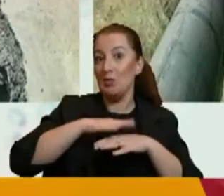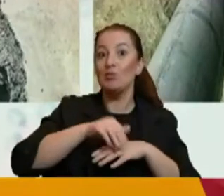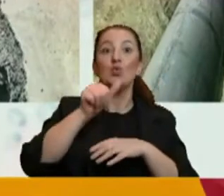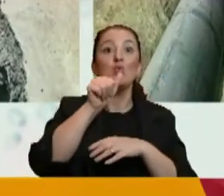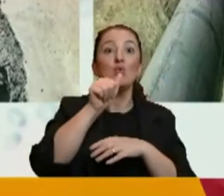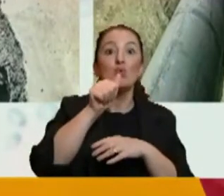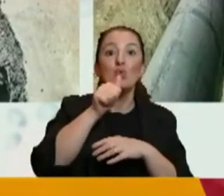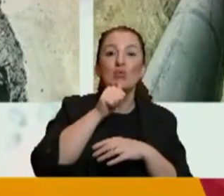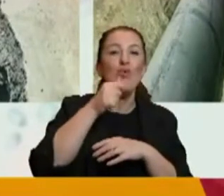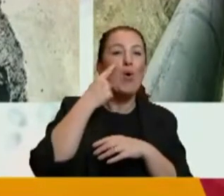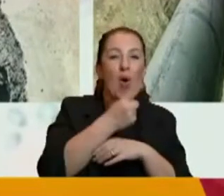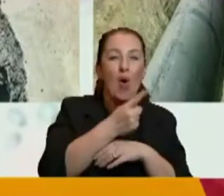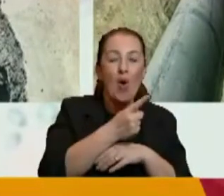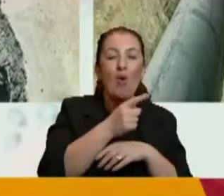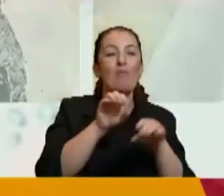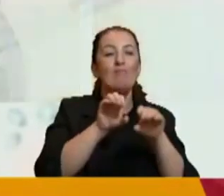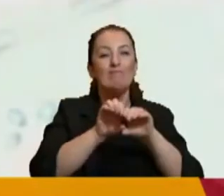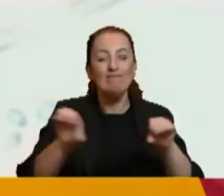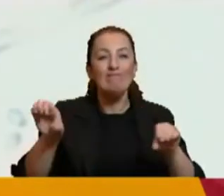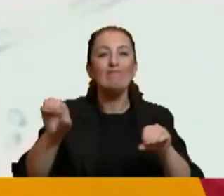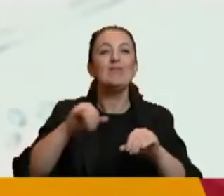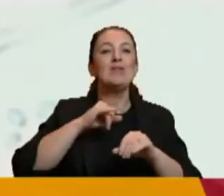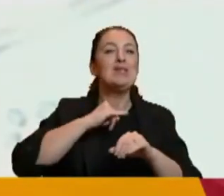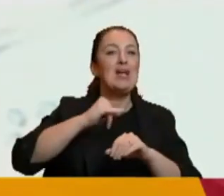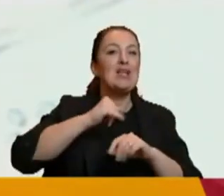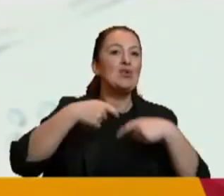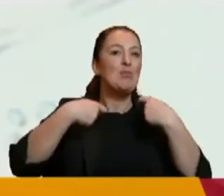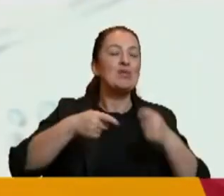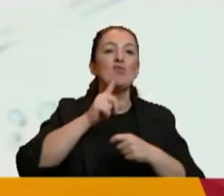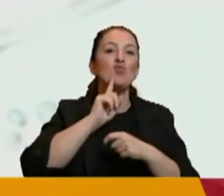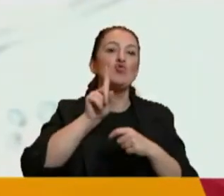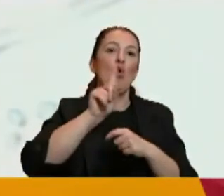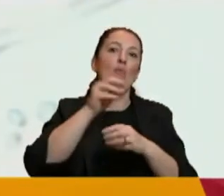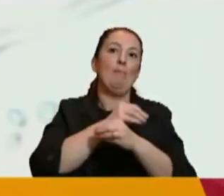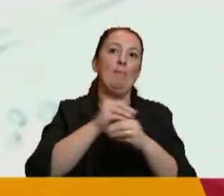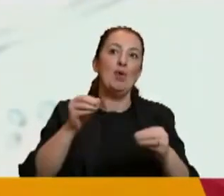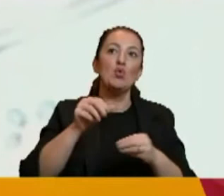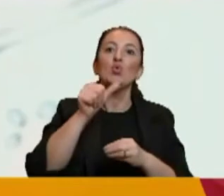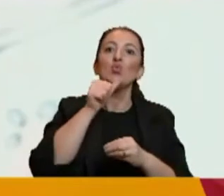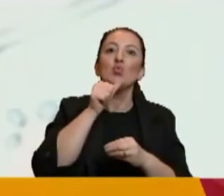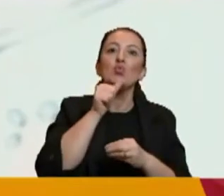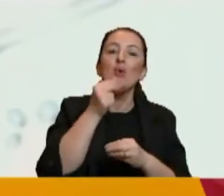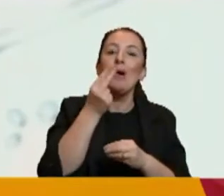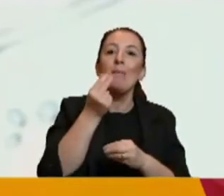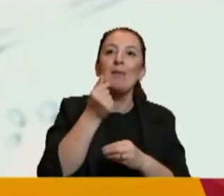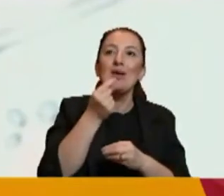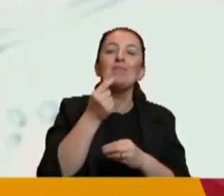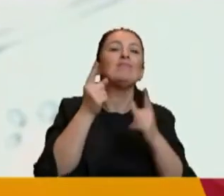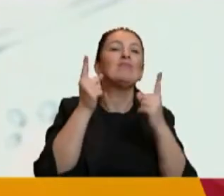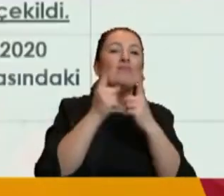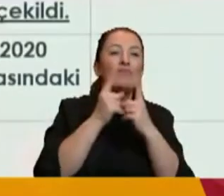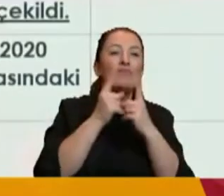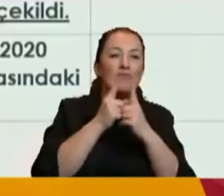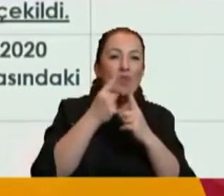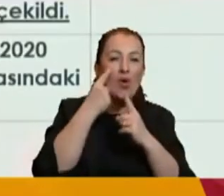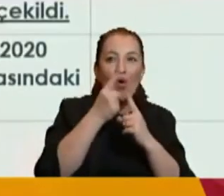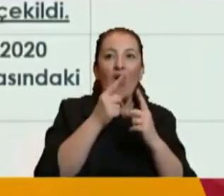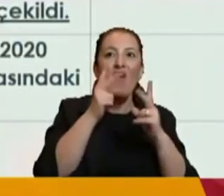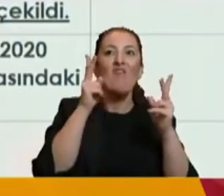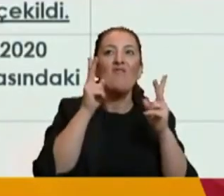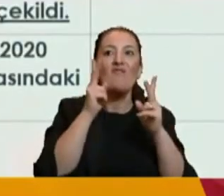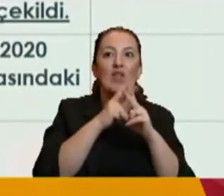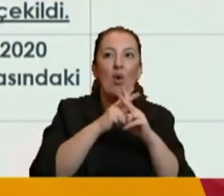ve isale hatlarında yaklaşık maliyeti 110 milyon su birim fiyatları ve faturaları yansımaları